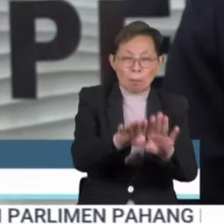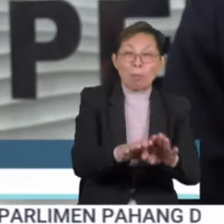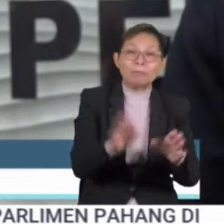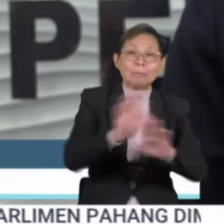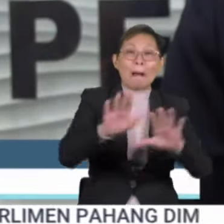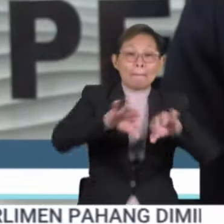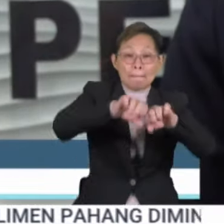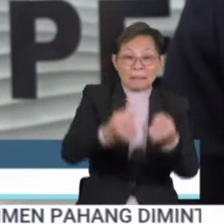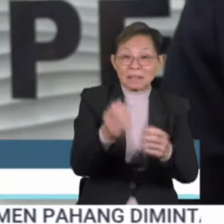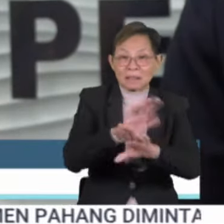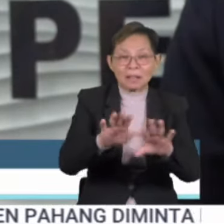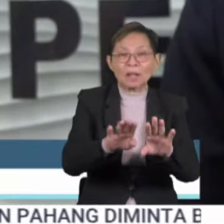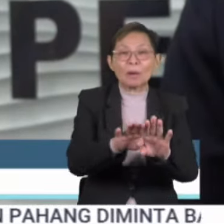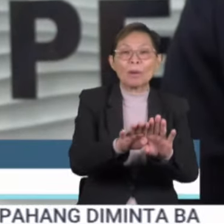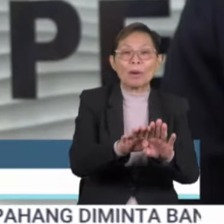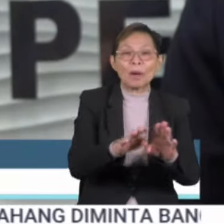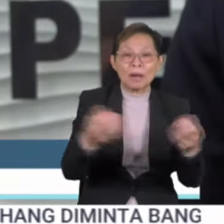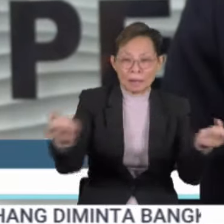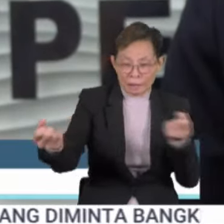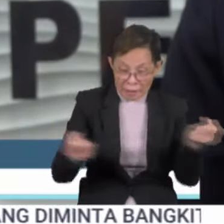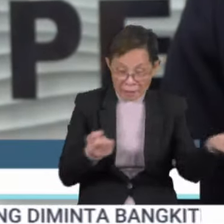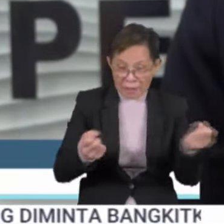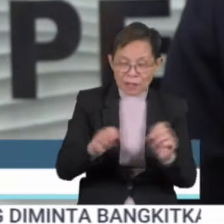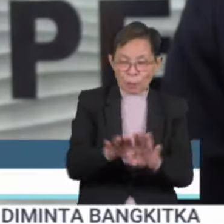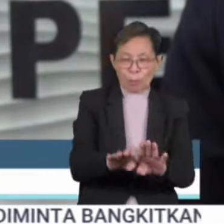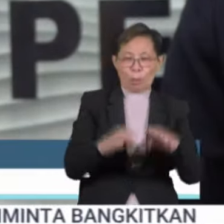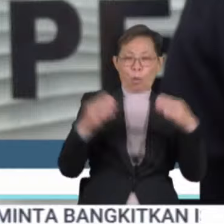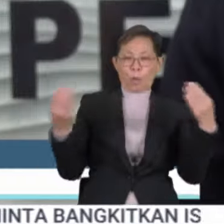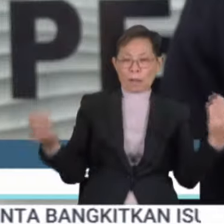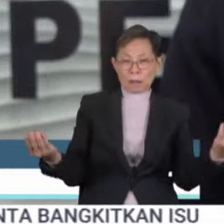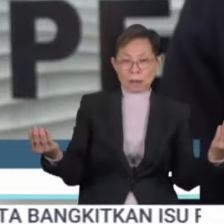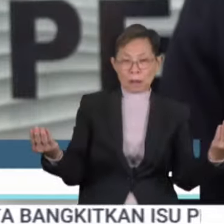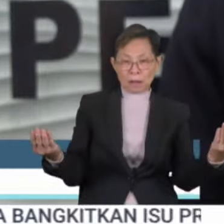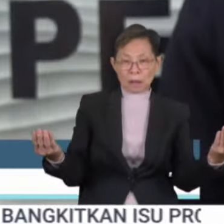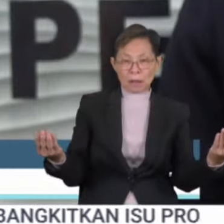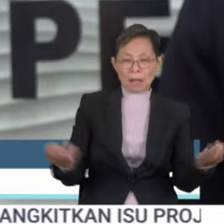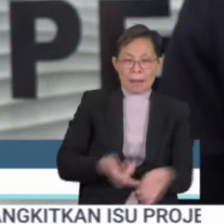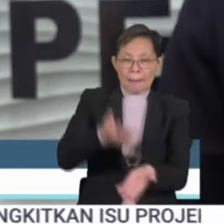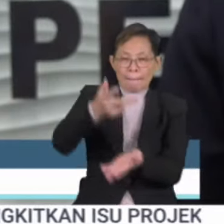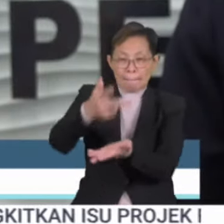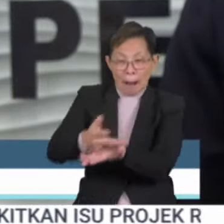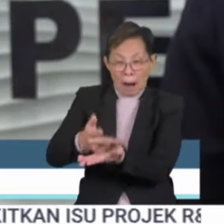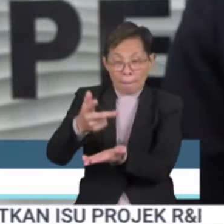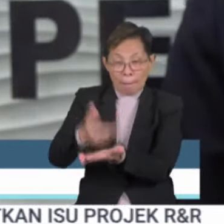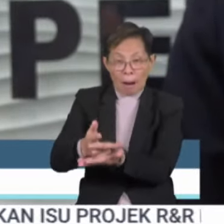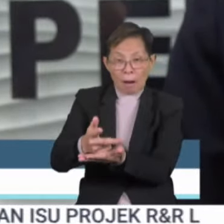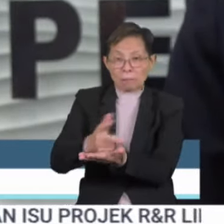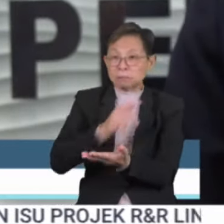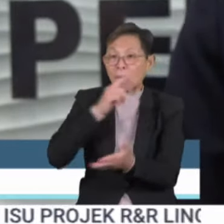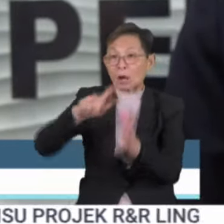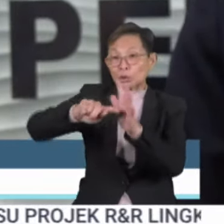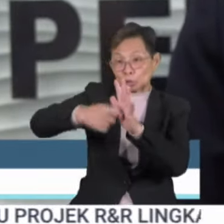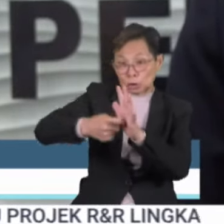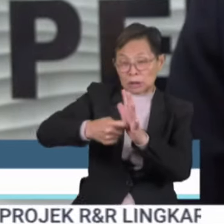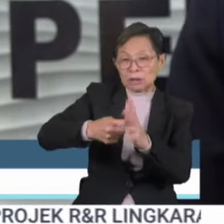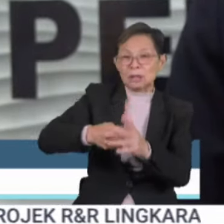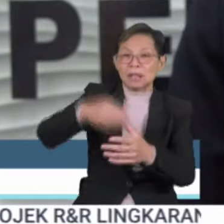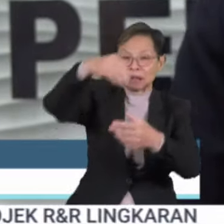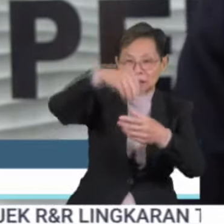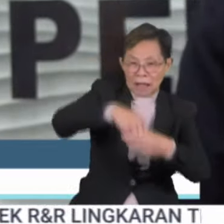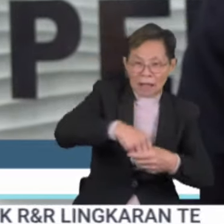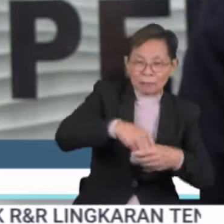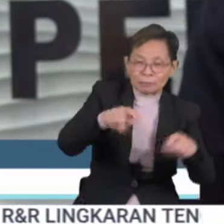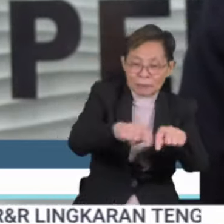membuka pintu kereta apabila diparking tidak berkunci, sama ada di